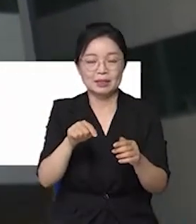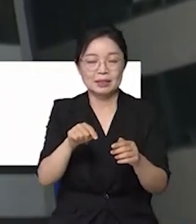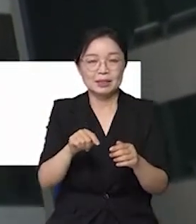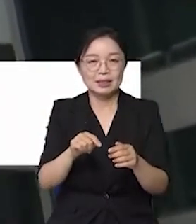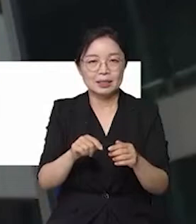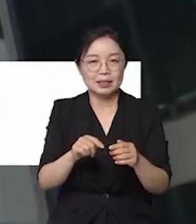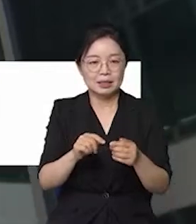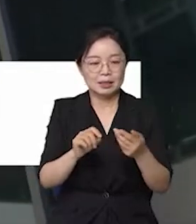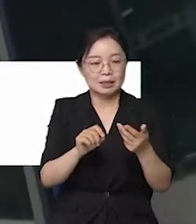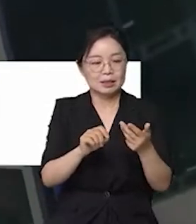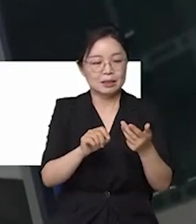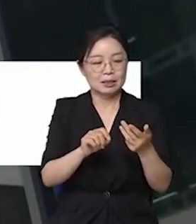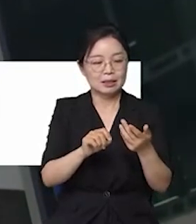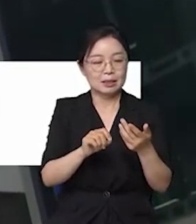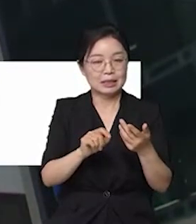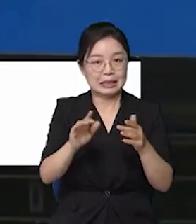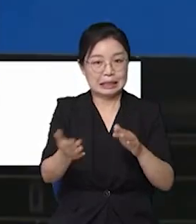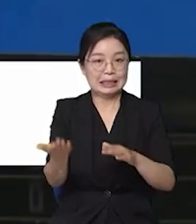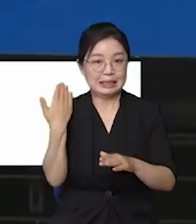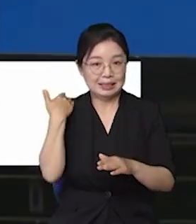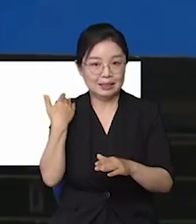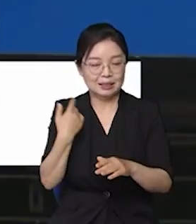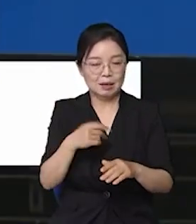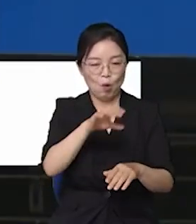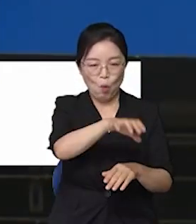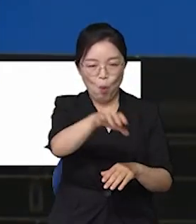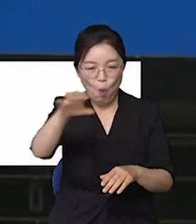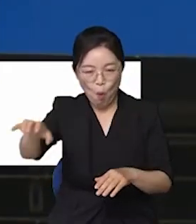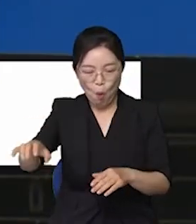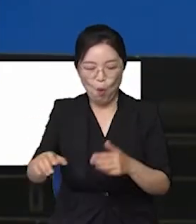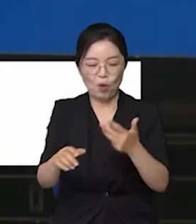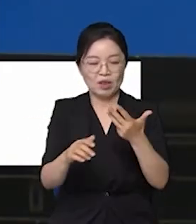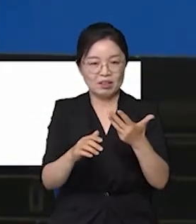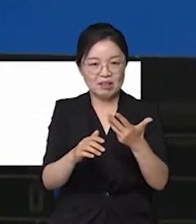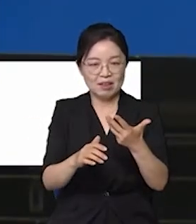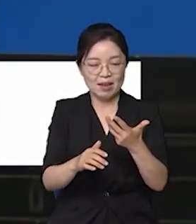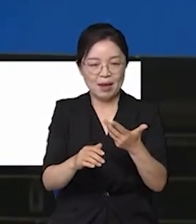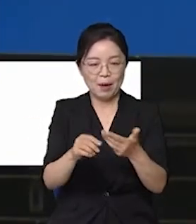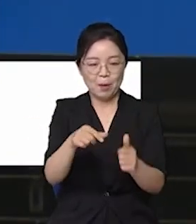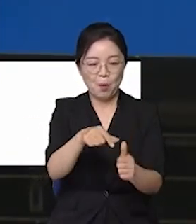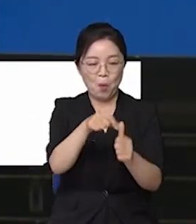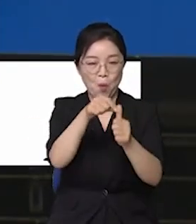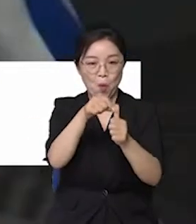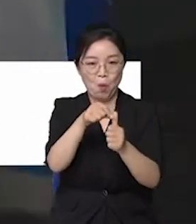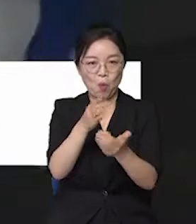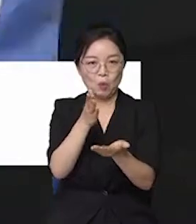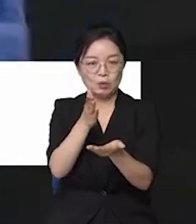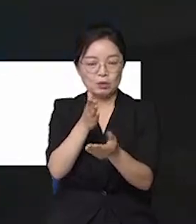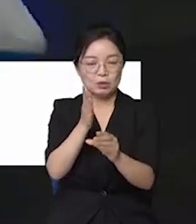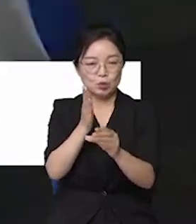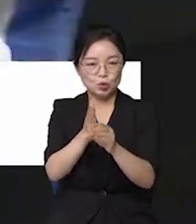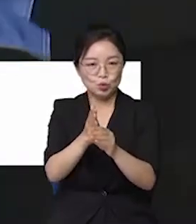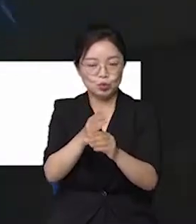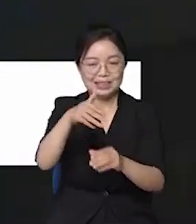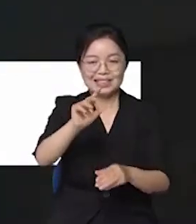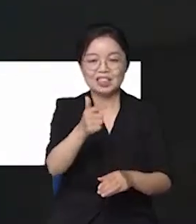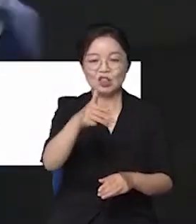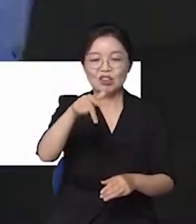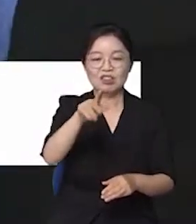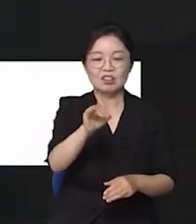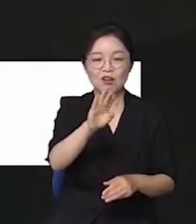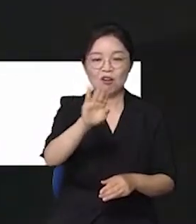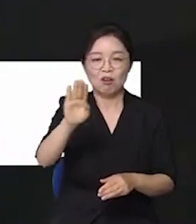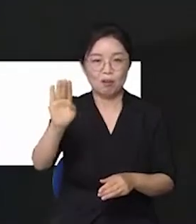따르면 지난 24일까지 광주 8개 지역 위원장 공모를 받은 결과 광주 서구을에 천정배 전